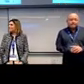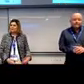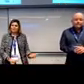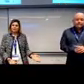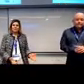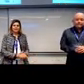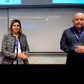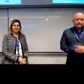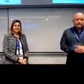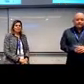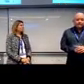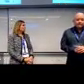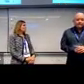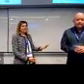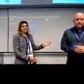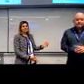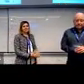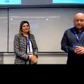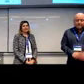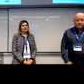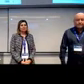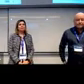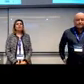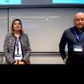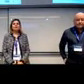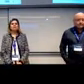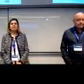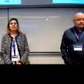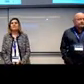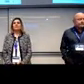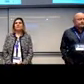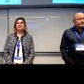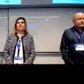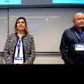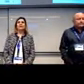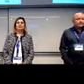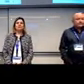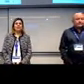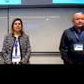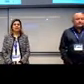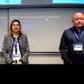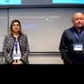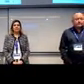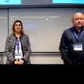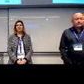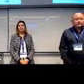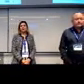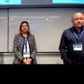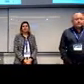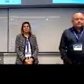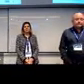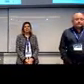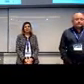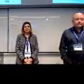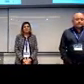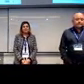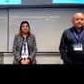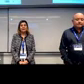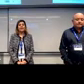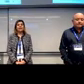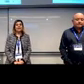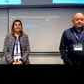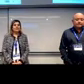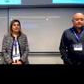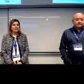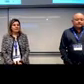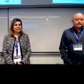Bonjour, je présente à mon tour Yves qui a obtenu une maîtrise en génie industriel, un baccalauréat en administration des